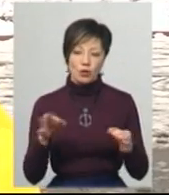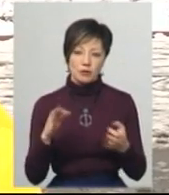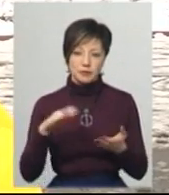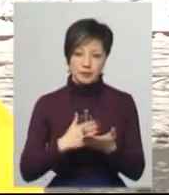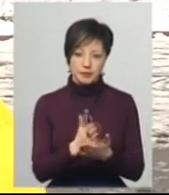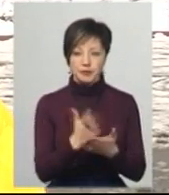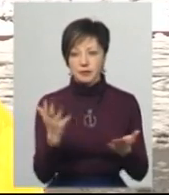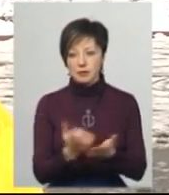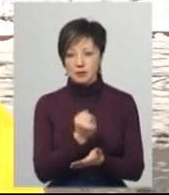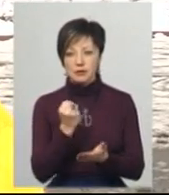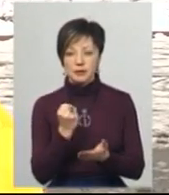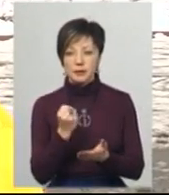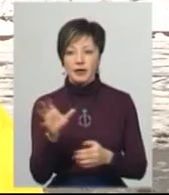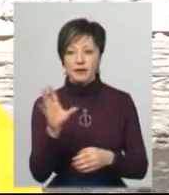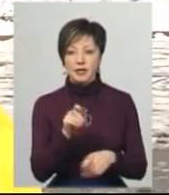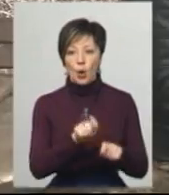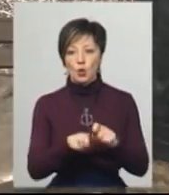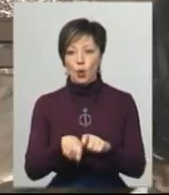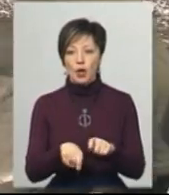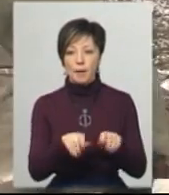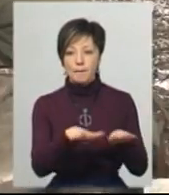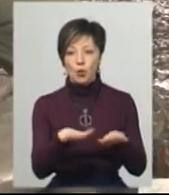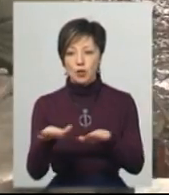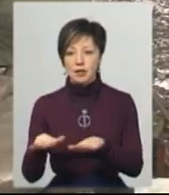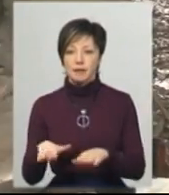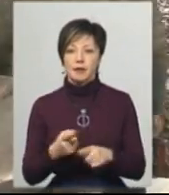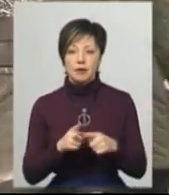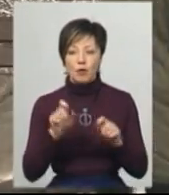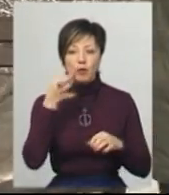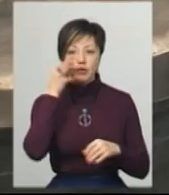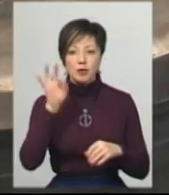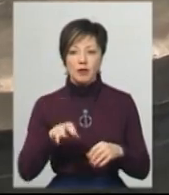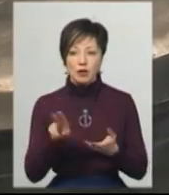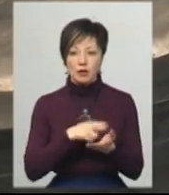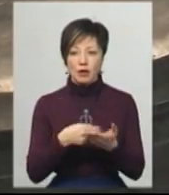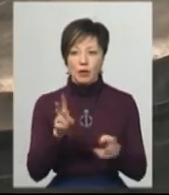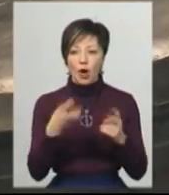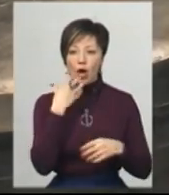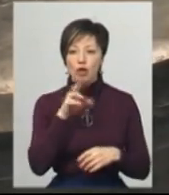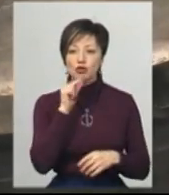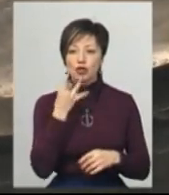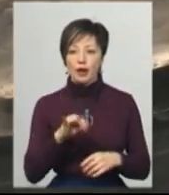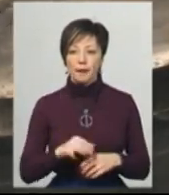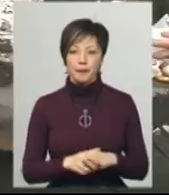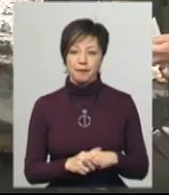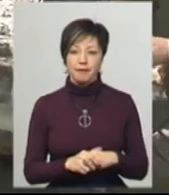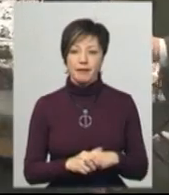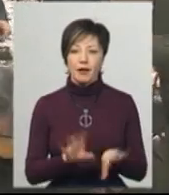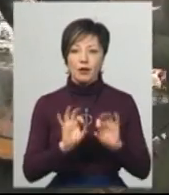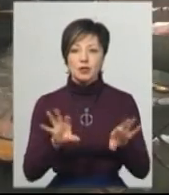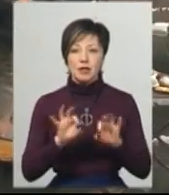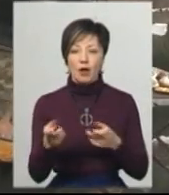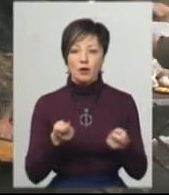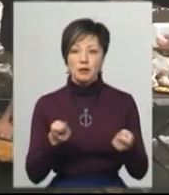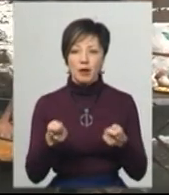і знайти всі контрольні пункти. Усі відвідувачі могли посмакувати кулішем і гарячим чаєм. Дивиться отаман окремо Подільського